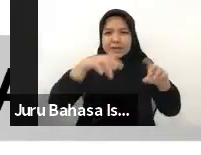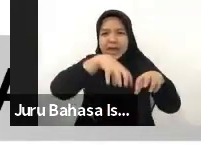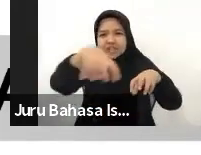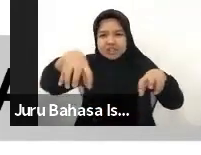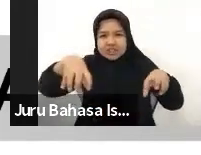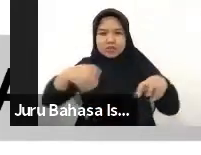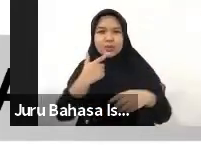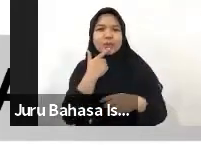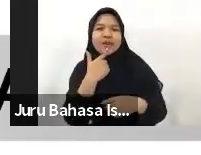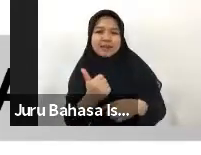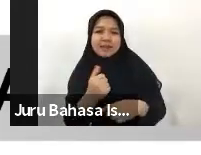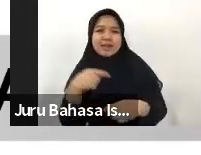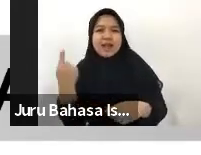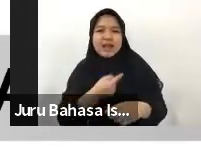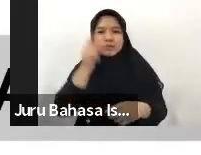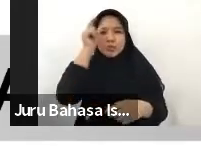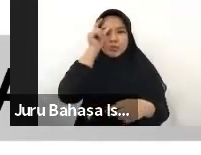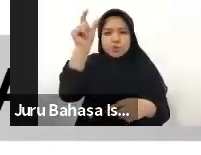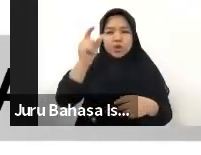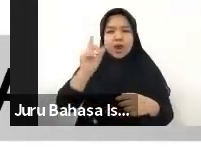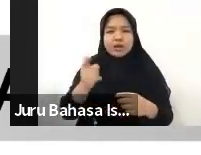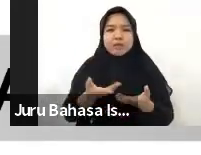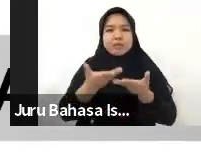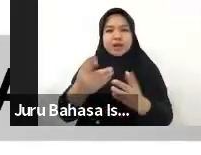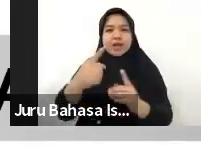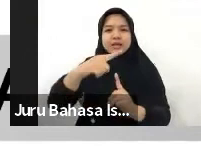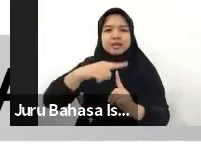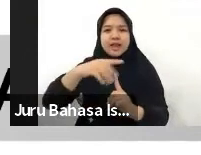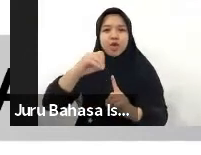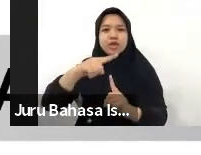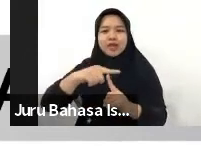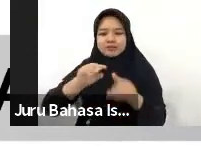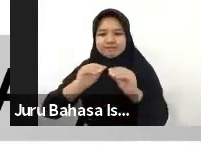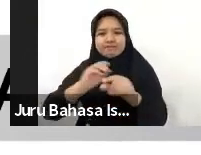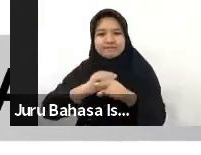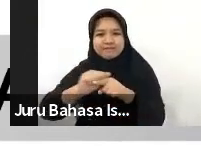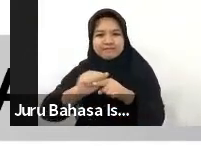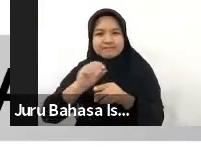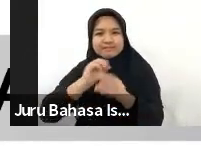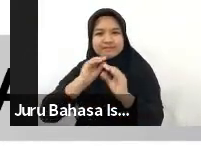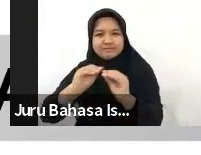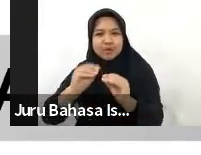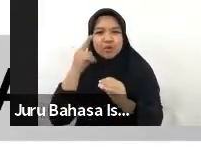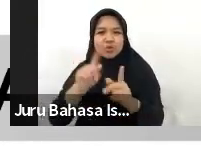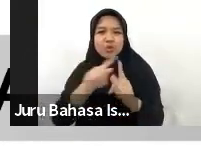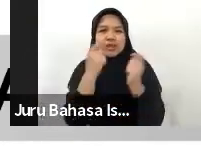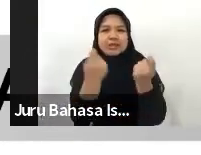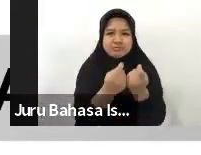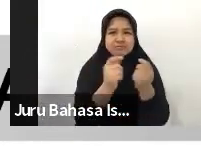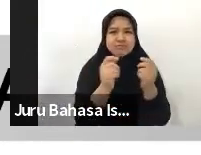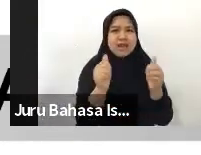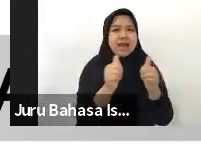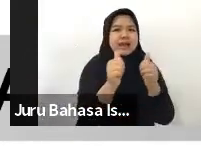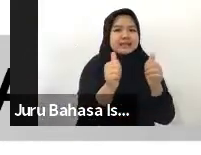yang kami usulkan diantaranya adalah pemberian TOT kepada TA ya, tim asistensi desa, agar